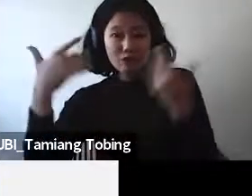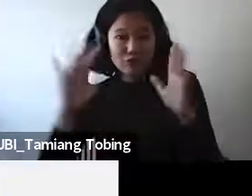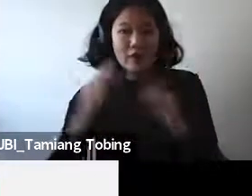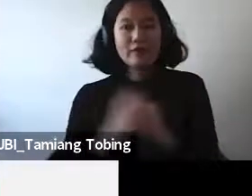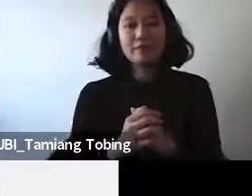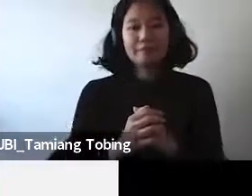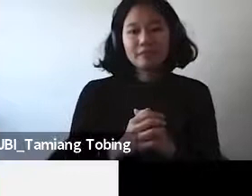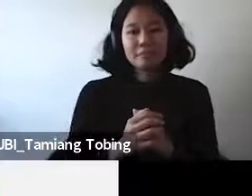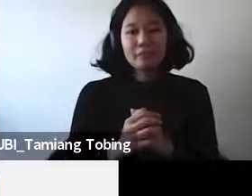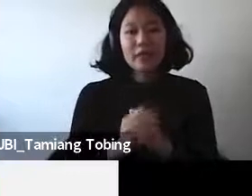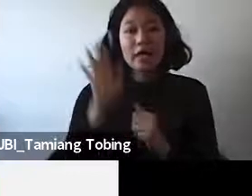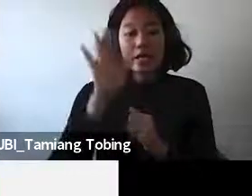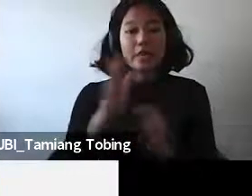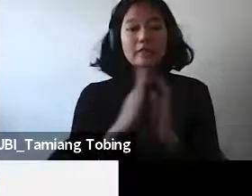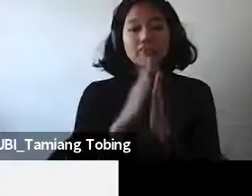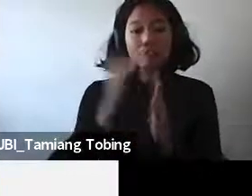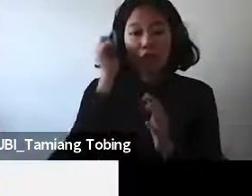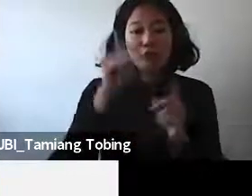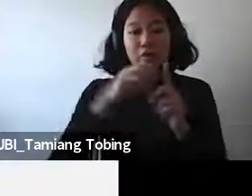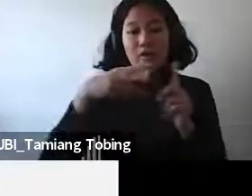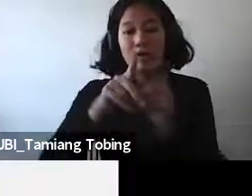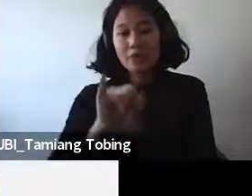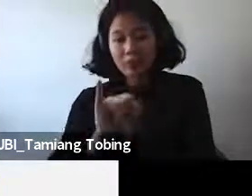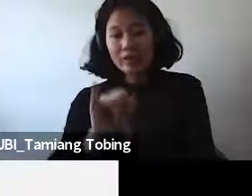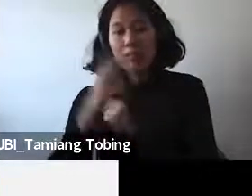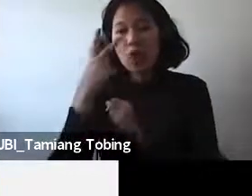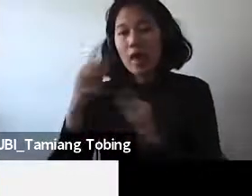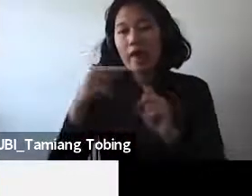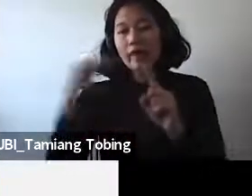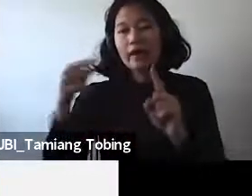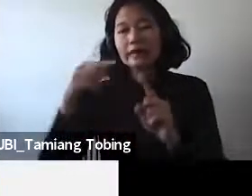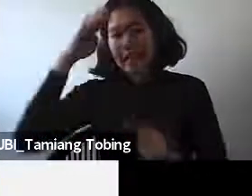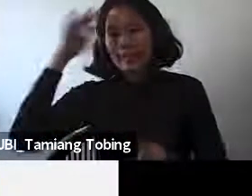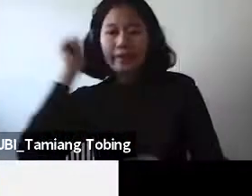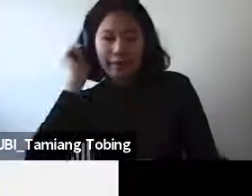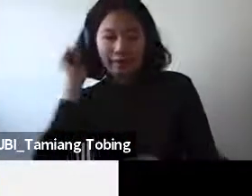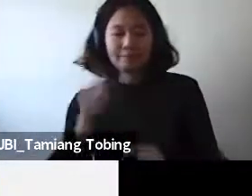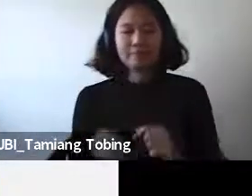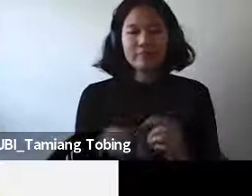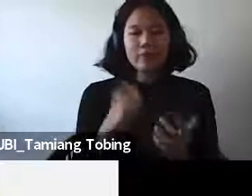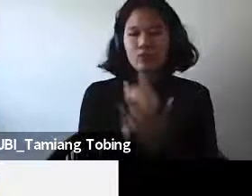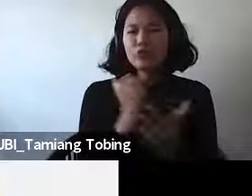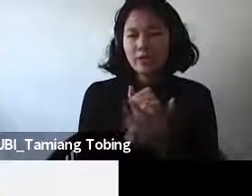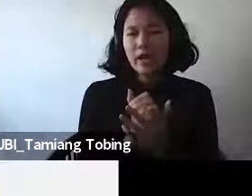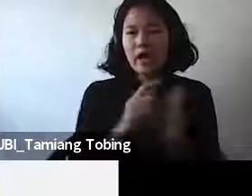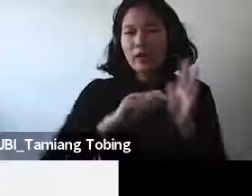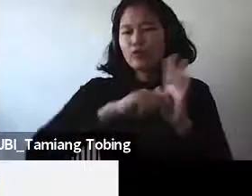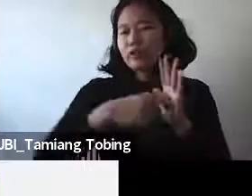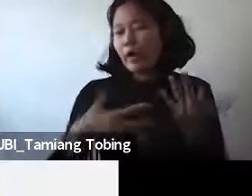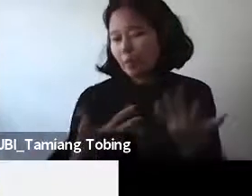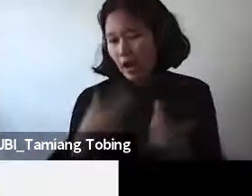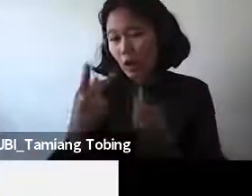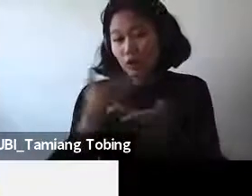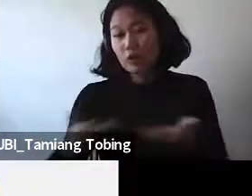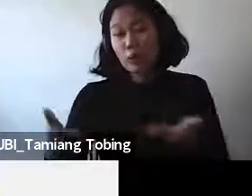nanti Ibu Dewi akan menyampaikan kerentanan dari perspektif gender. Kuncinya memang dalam krisis ini, kalau dari